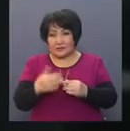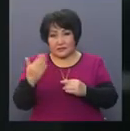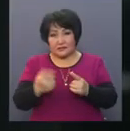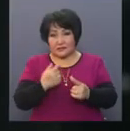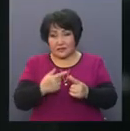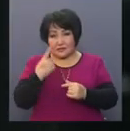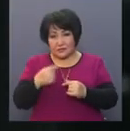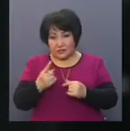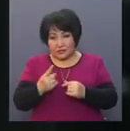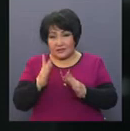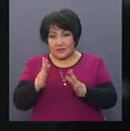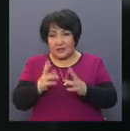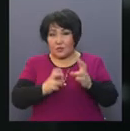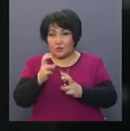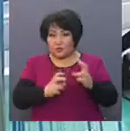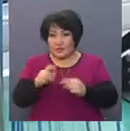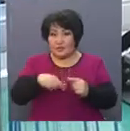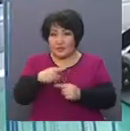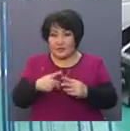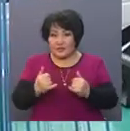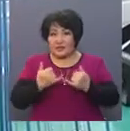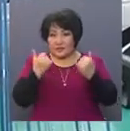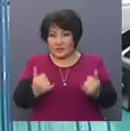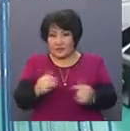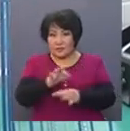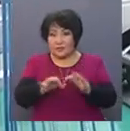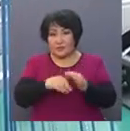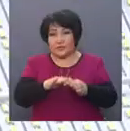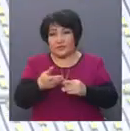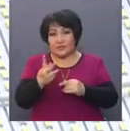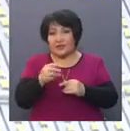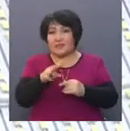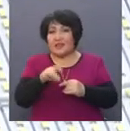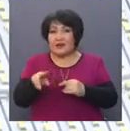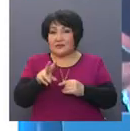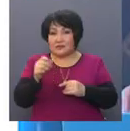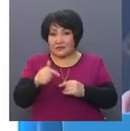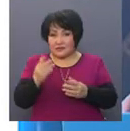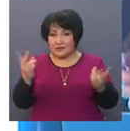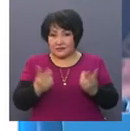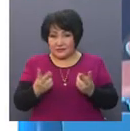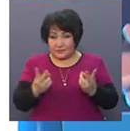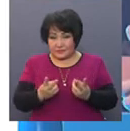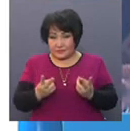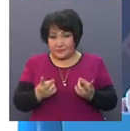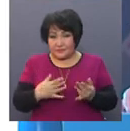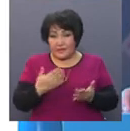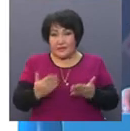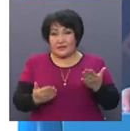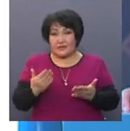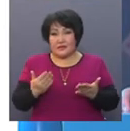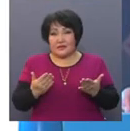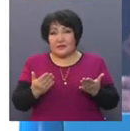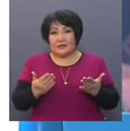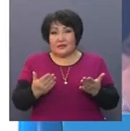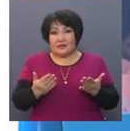өндіруші кәсіпкерлерге арналмақ. Жобаны іске асыру үшін шамамен 2 миллиард теңге қажет. Если мы отведем, есть